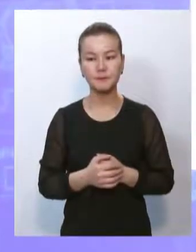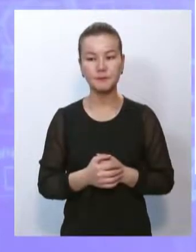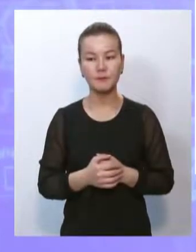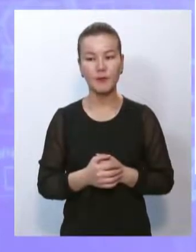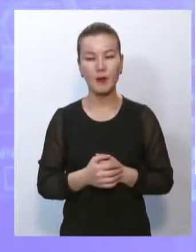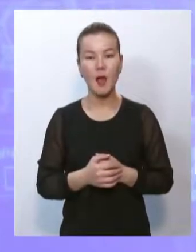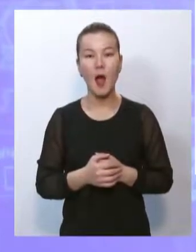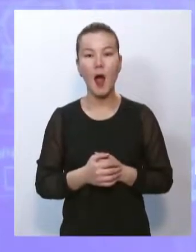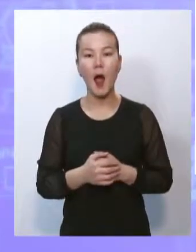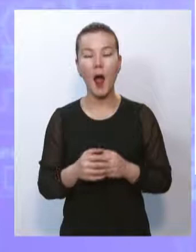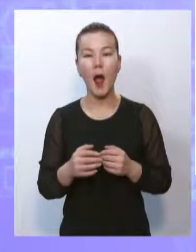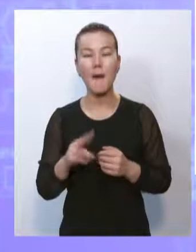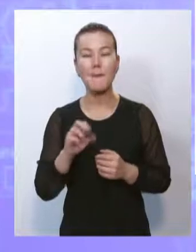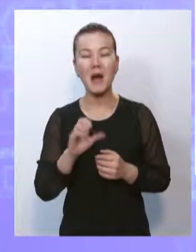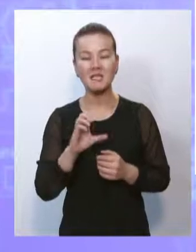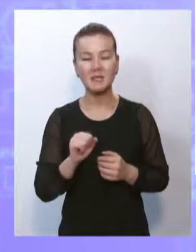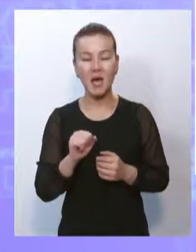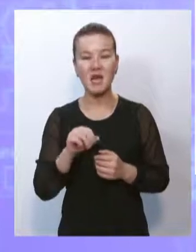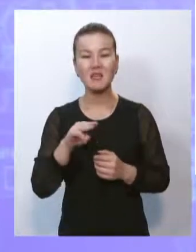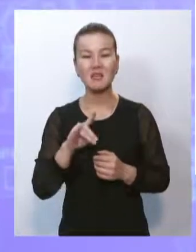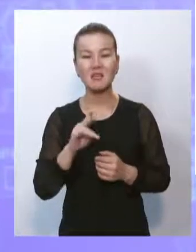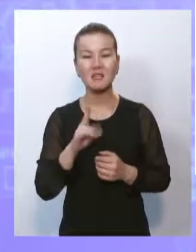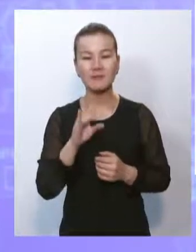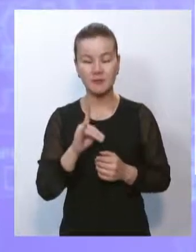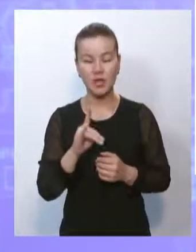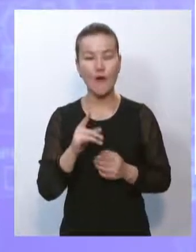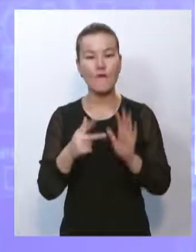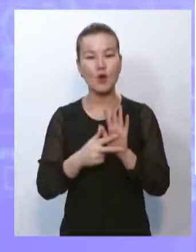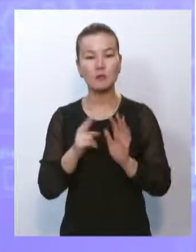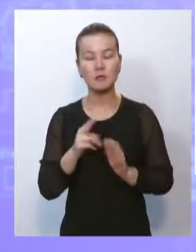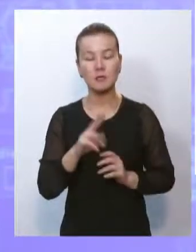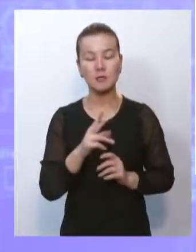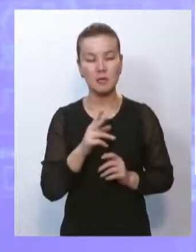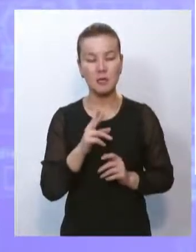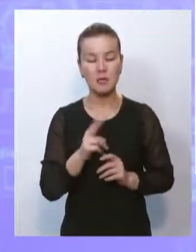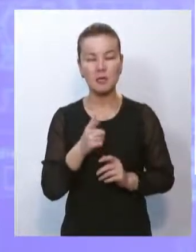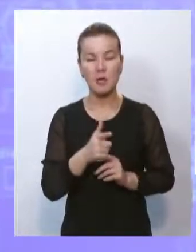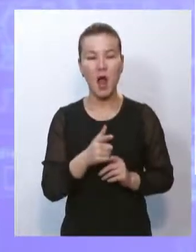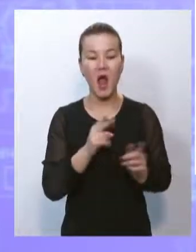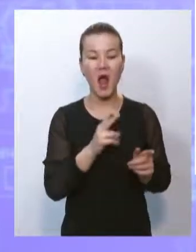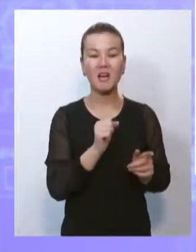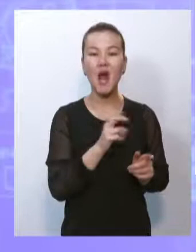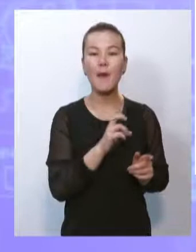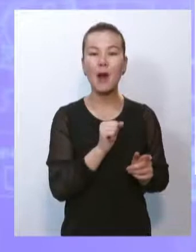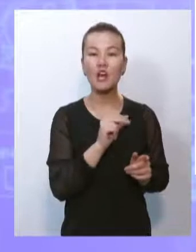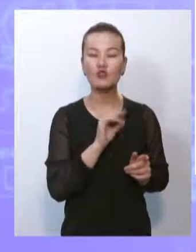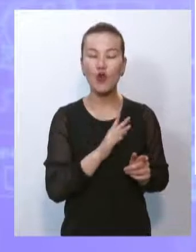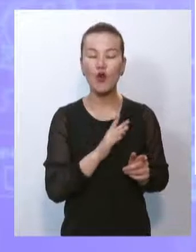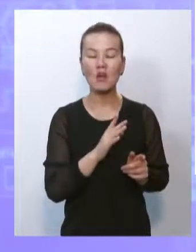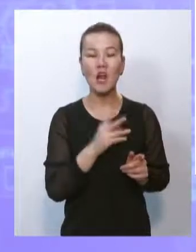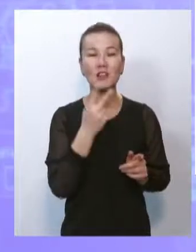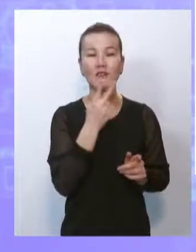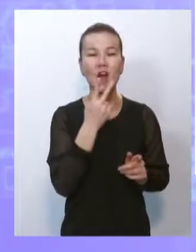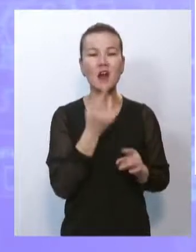масса тыквы 8 килограмм кабачок в два раза легче